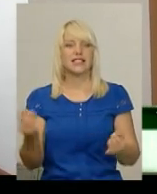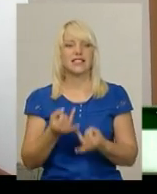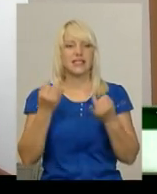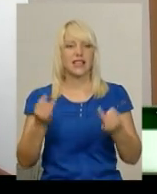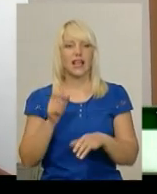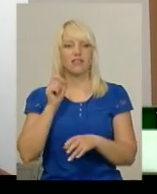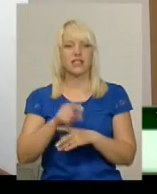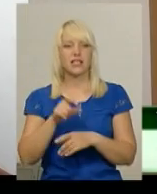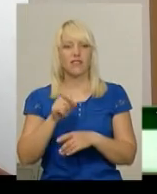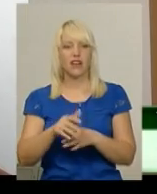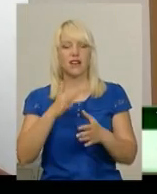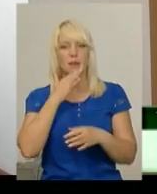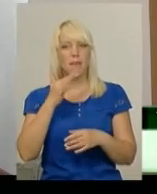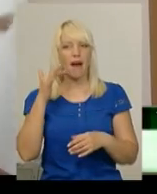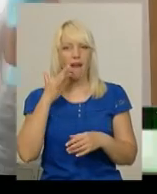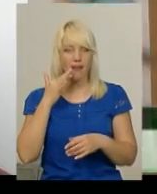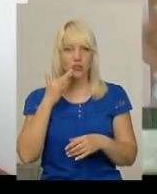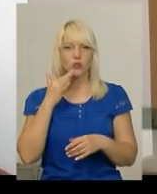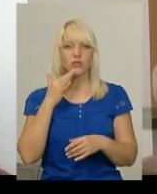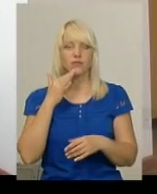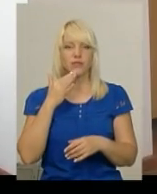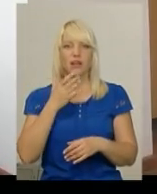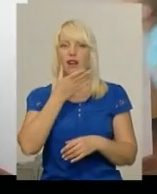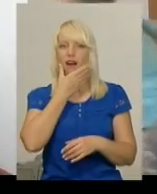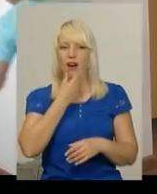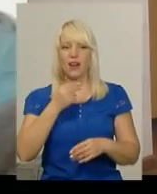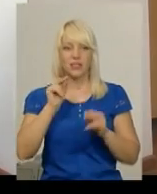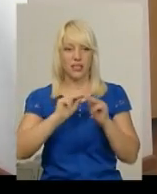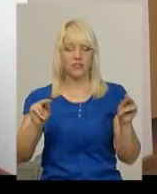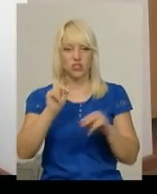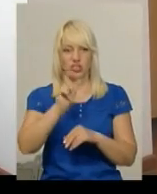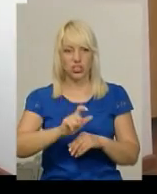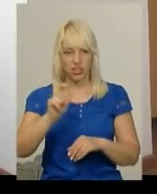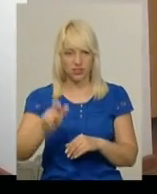завдань, багато гарних вчителів.